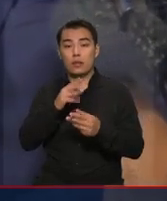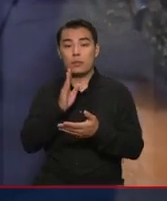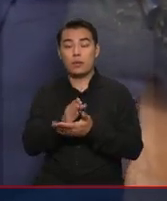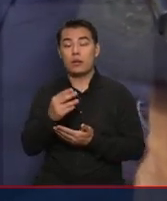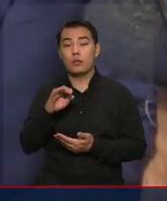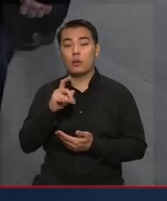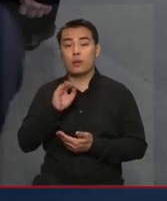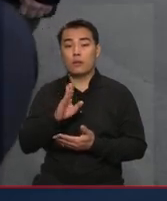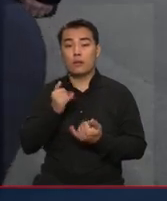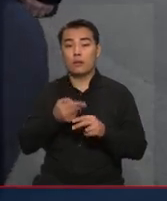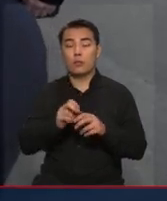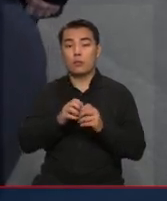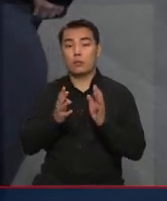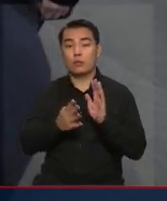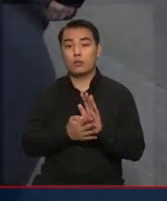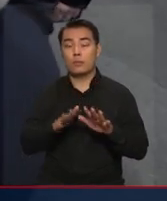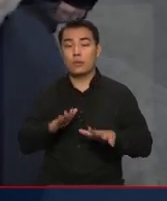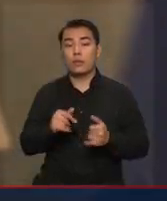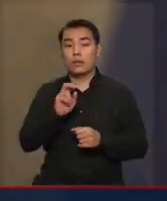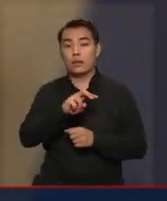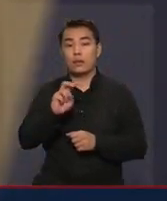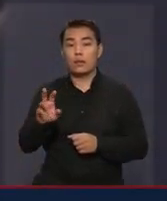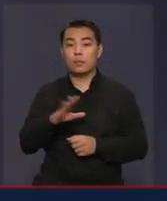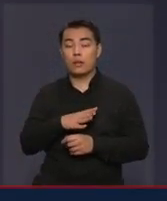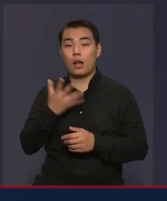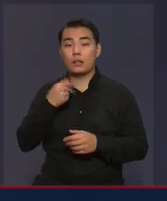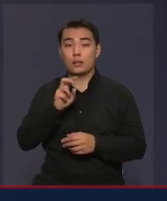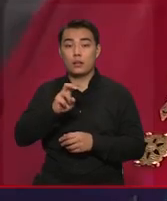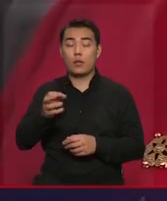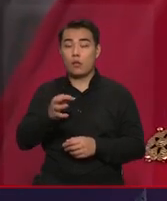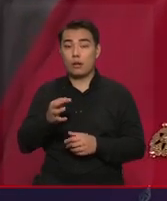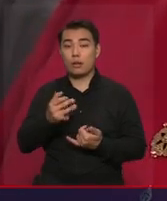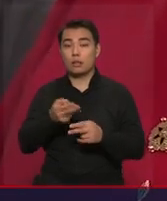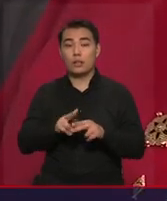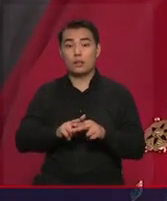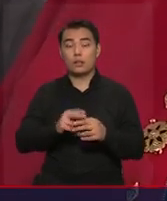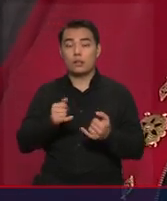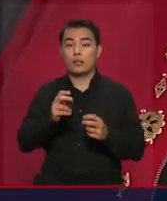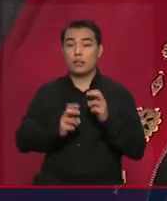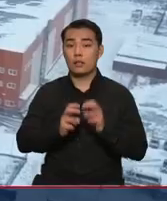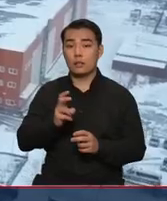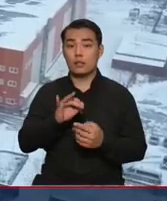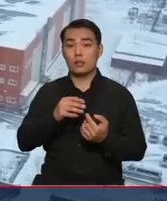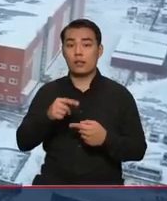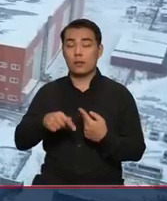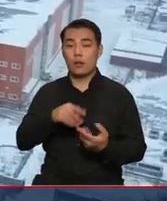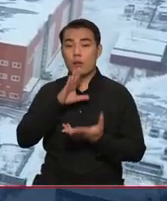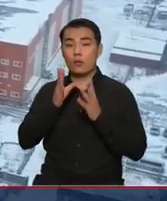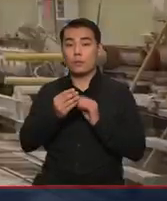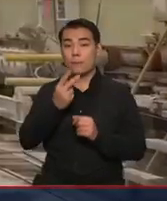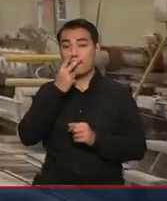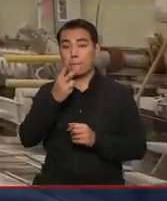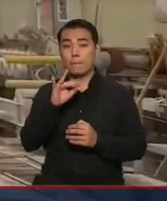Тоқаев биыл еліміздің 14 өңіріне жұмыс сапарымен барған. Сапар барысында облыстардағы өндірістік әлеуметтік нысандарды аралап қана